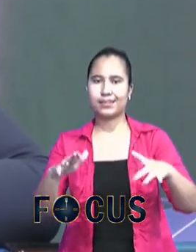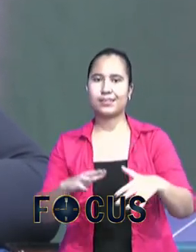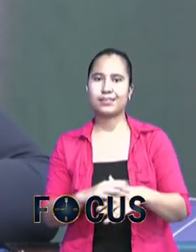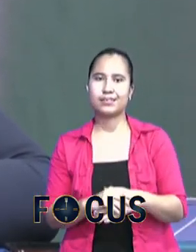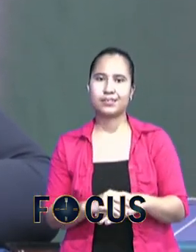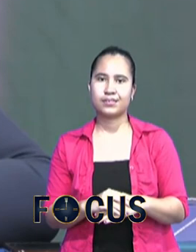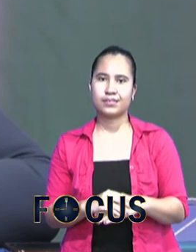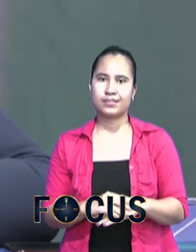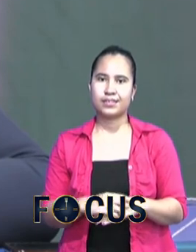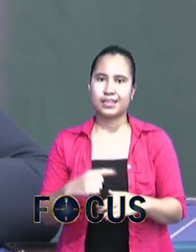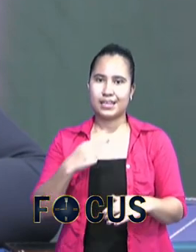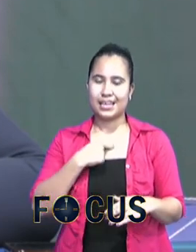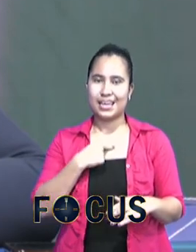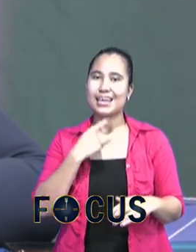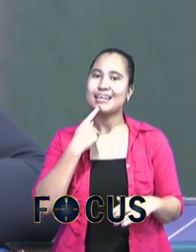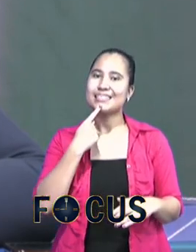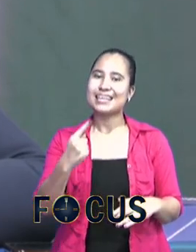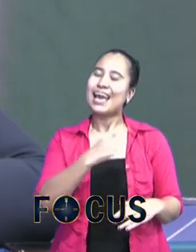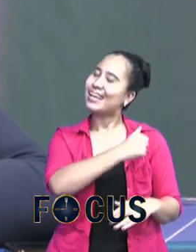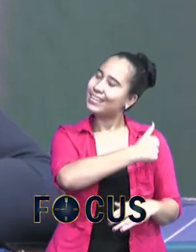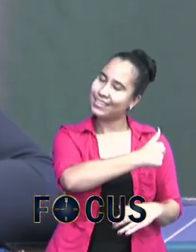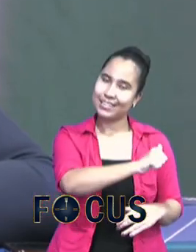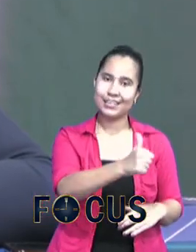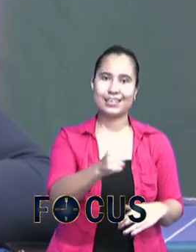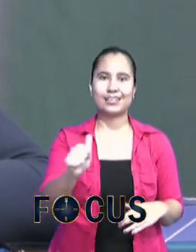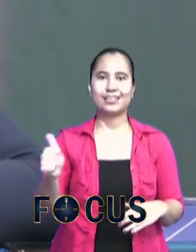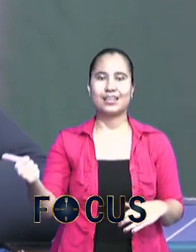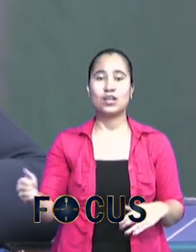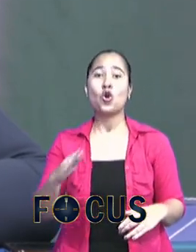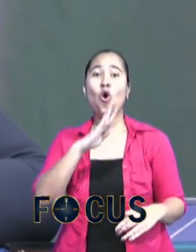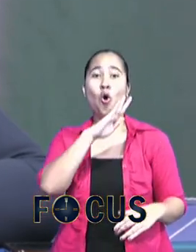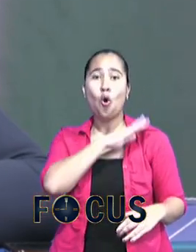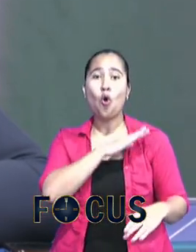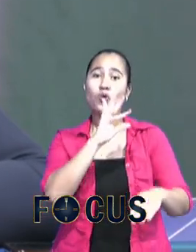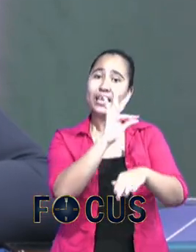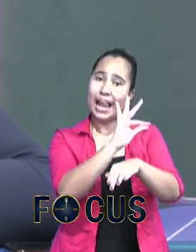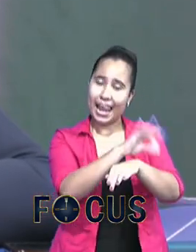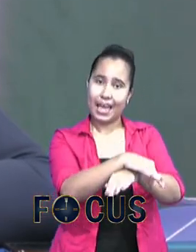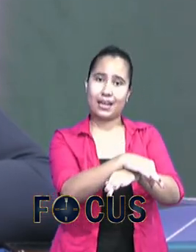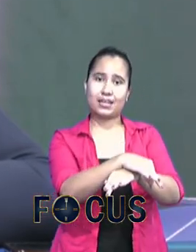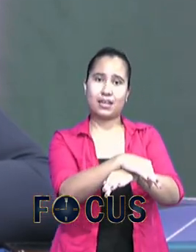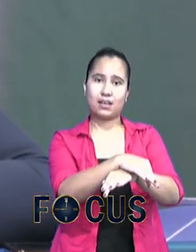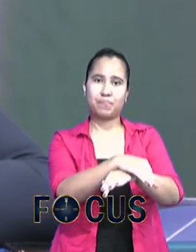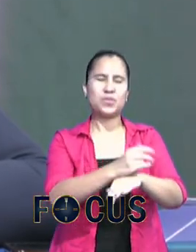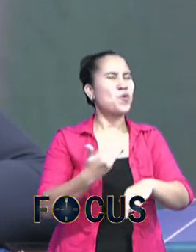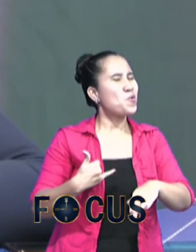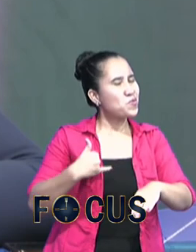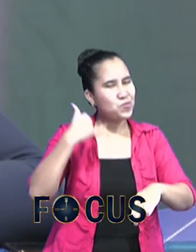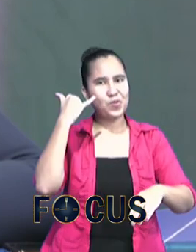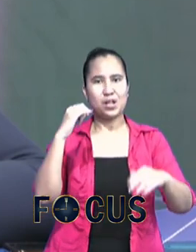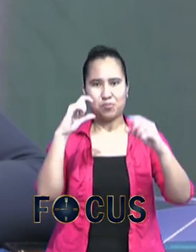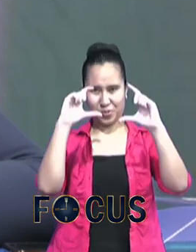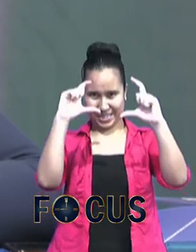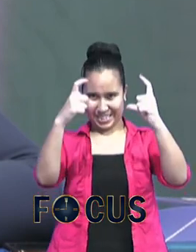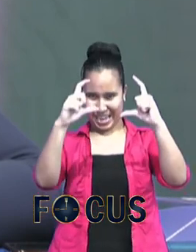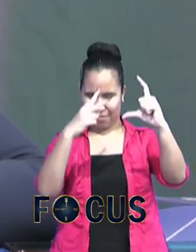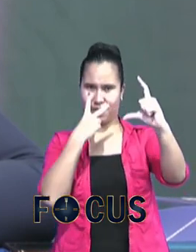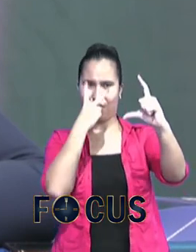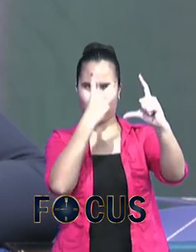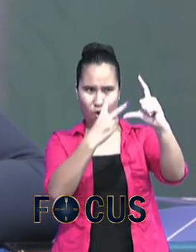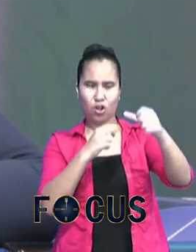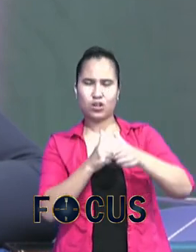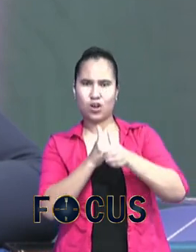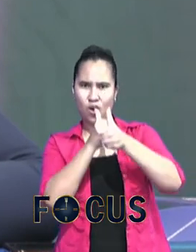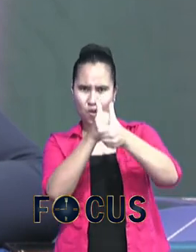Nogmaals, ik raad iedereen en zeker de leerkrachten aan om zoveel mogelijk de televisieuitzendingen te volgen